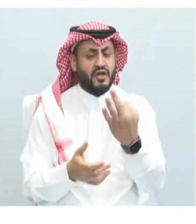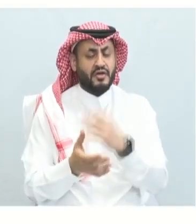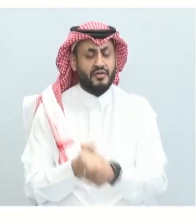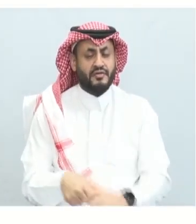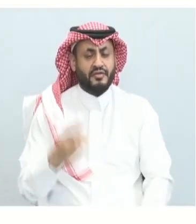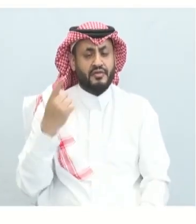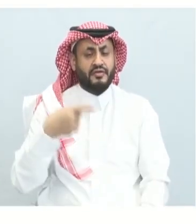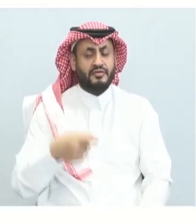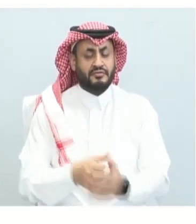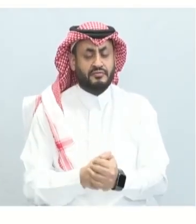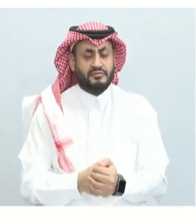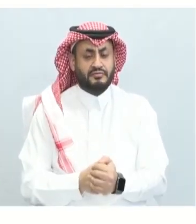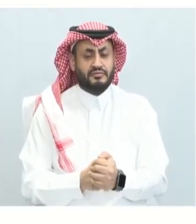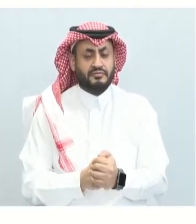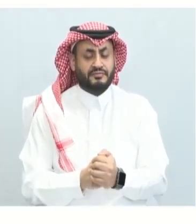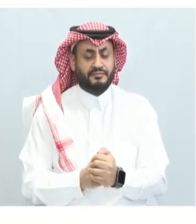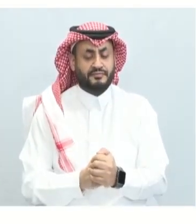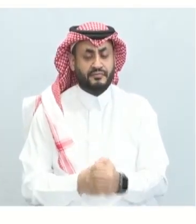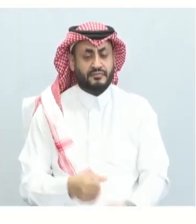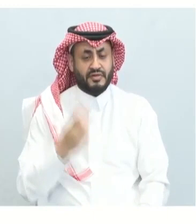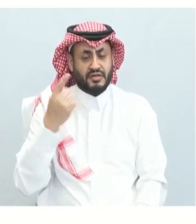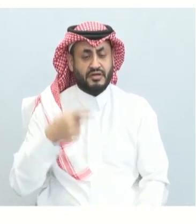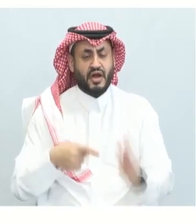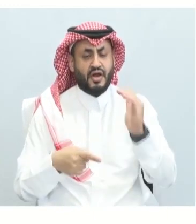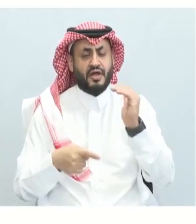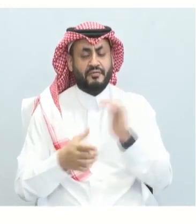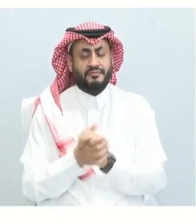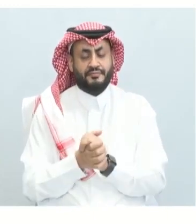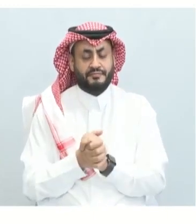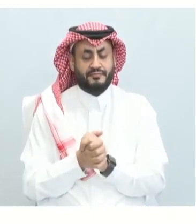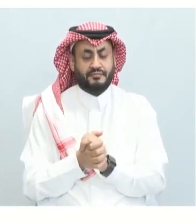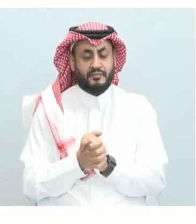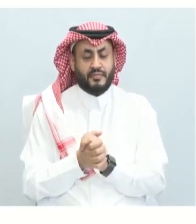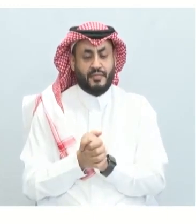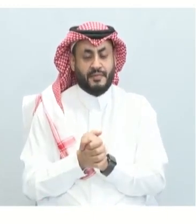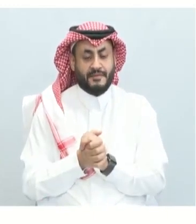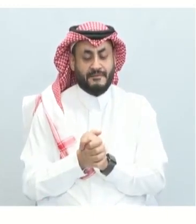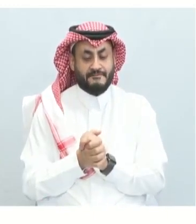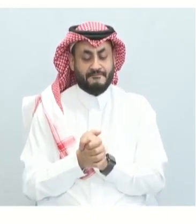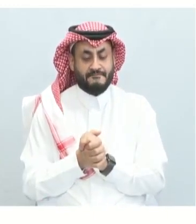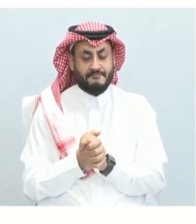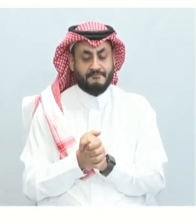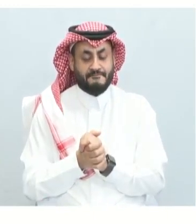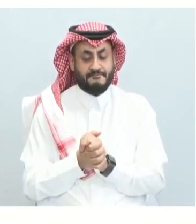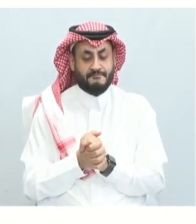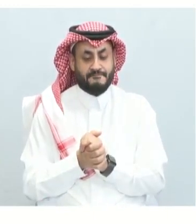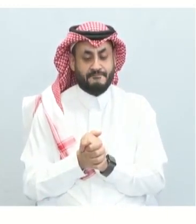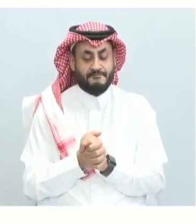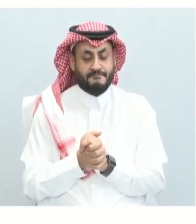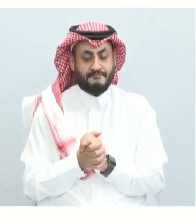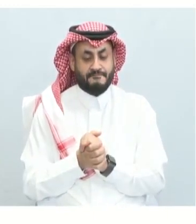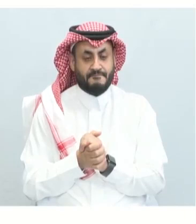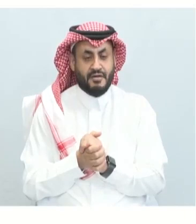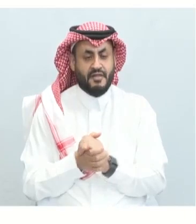12 ركعه ا ع ركعه اثش ركعه وهذه